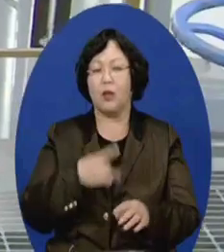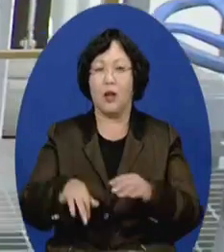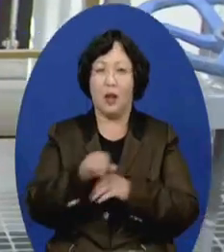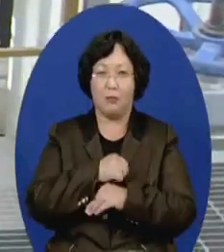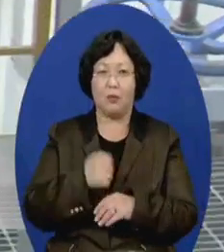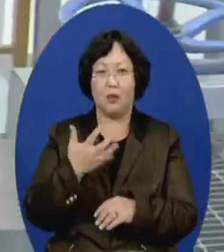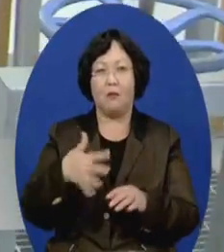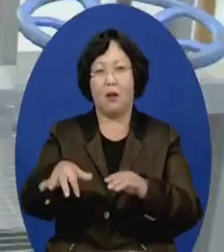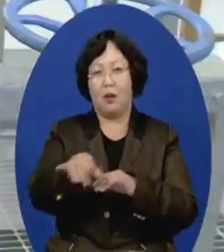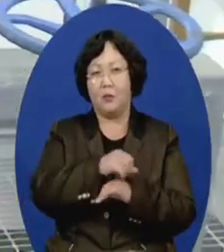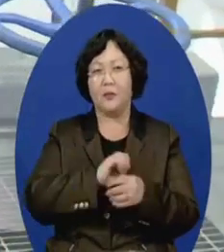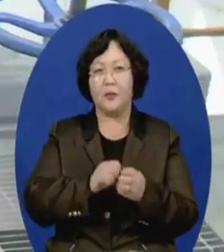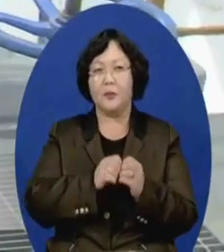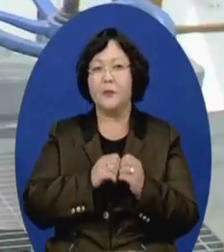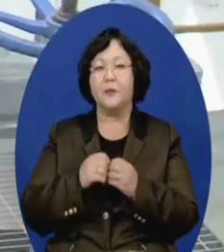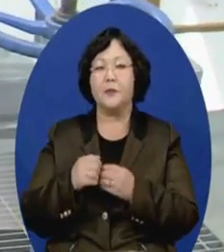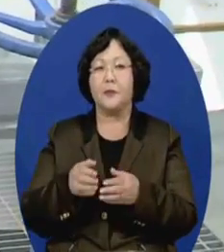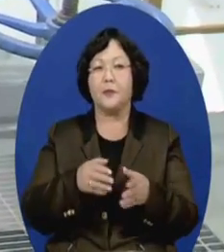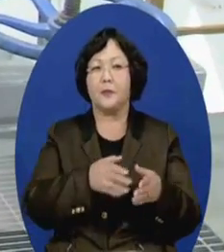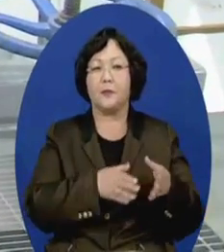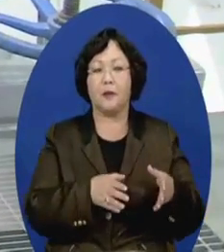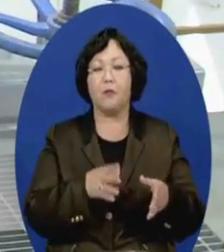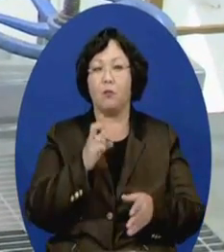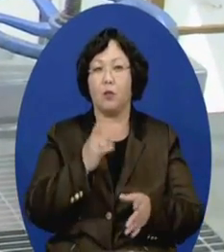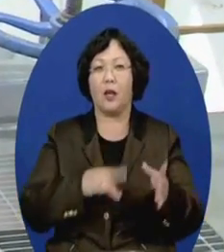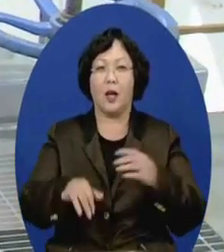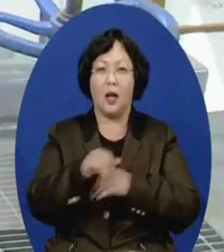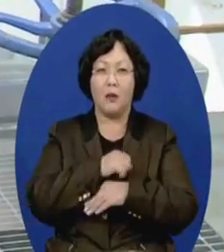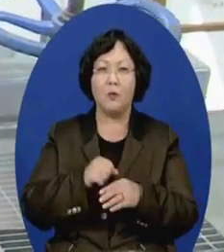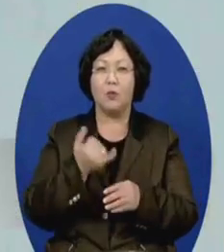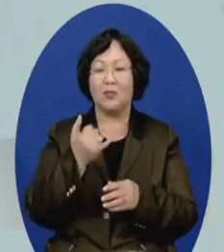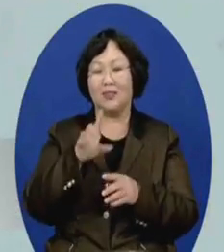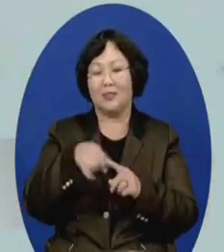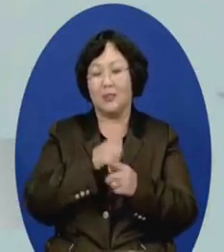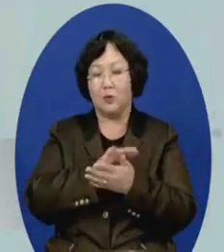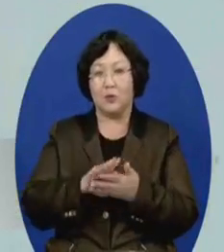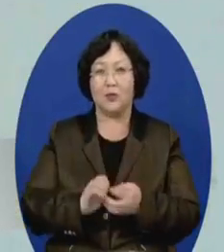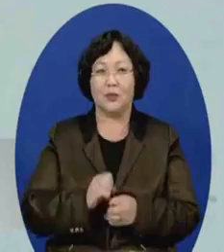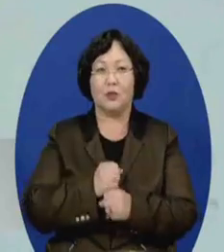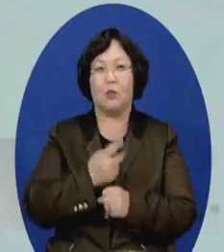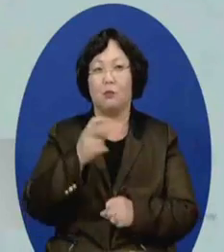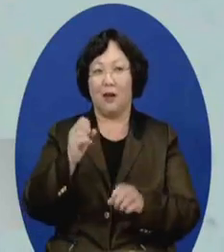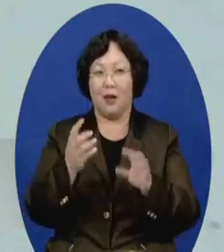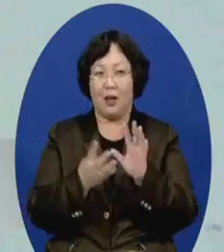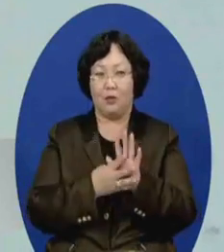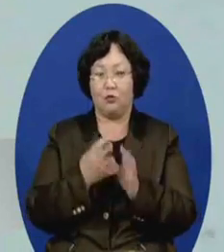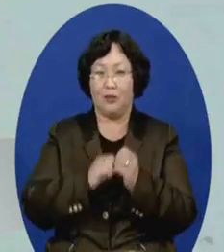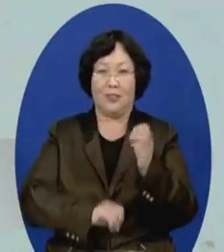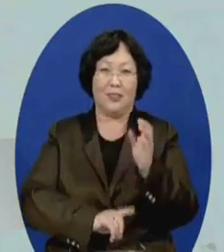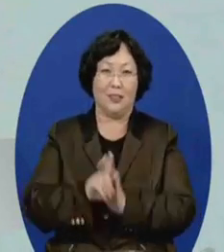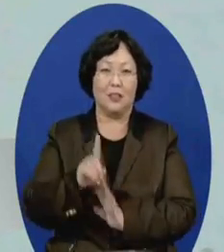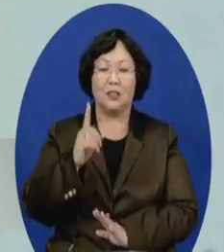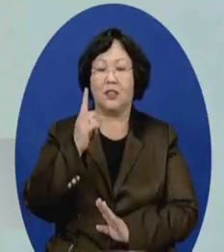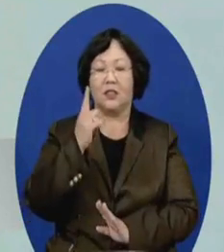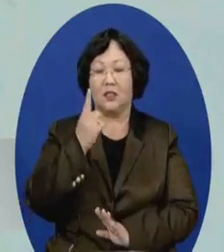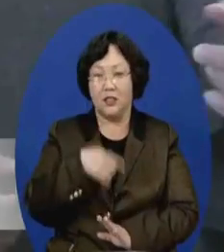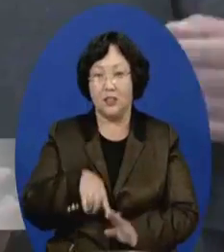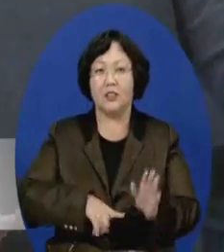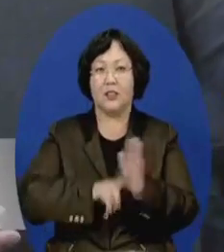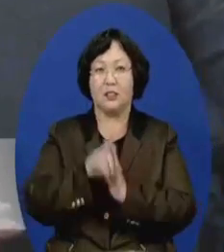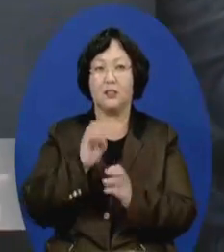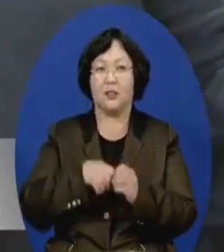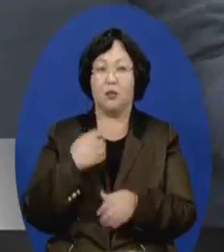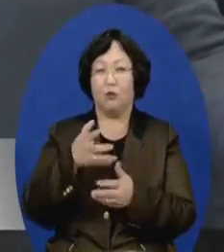аймагт цэвэрлэх байгууламж ашиглалтанд орж байна. Булган аймгийн цэвэрлэх байгууламжийн барилгын ажил 2019 онд эхэлж, энэ сарын 1-ээс эхлэн ашиглаж эхлээд